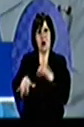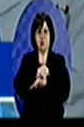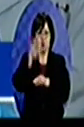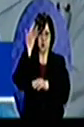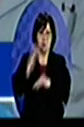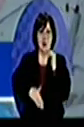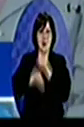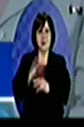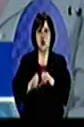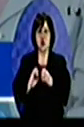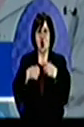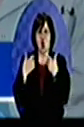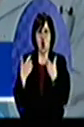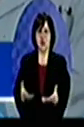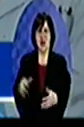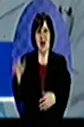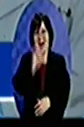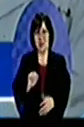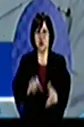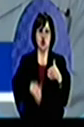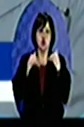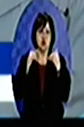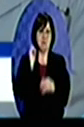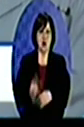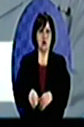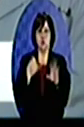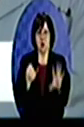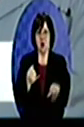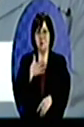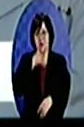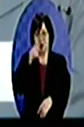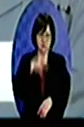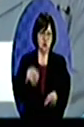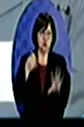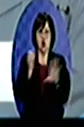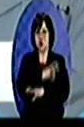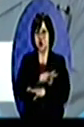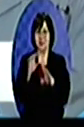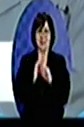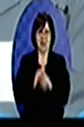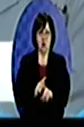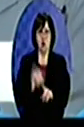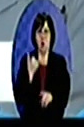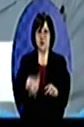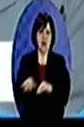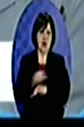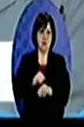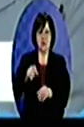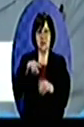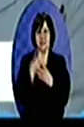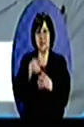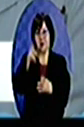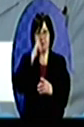За үүнээс гадна Азийн хөгжлийн банкны одоо 6 гэдэг эрүүл мэнд 6 гэдэг төслийн хүрээнд Улс аймгийн нэгдсэн эмнэлгийн